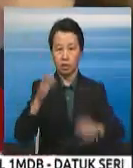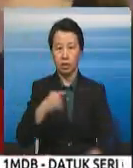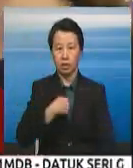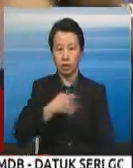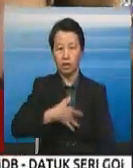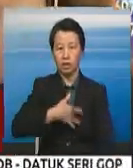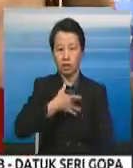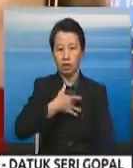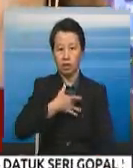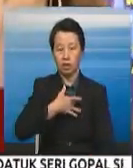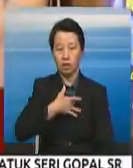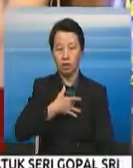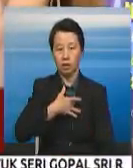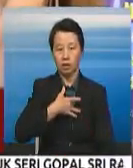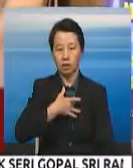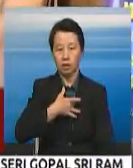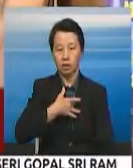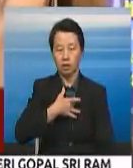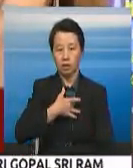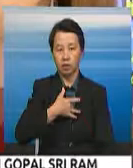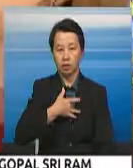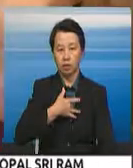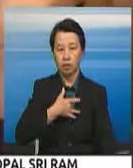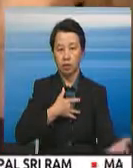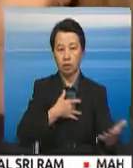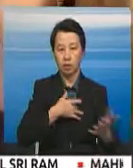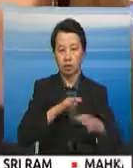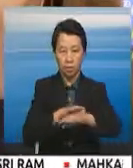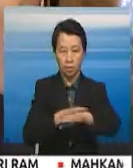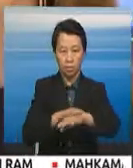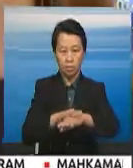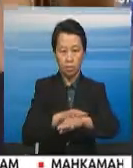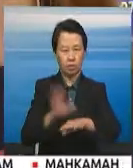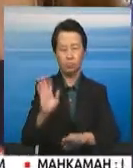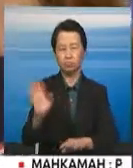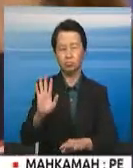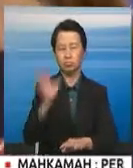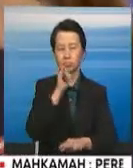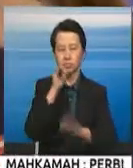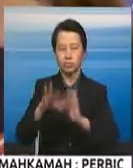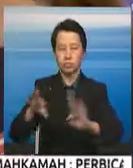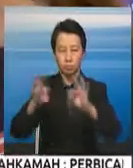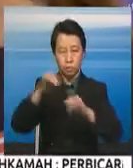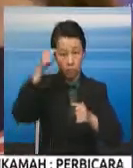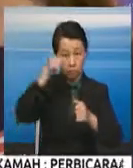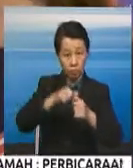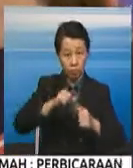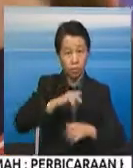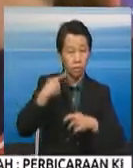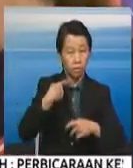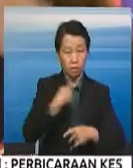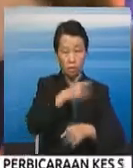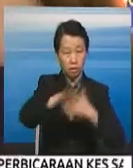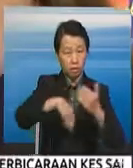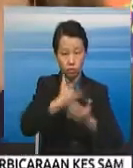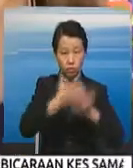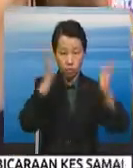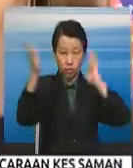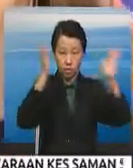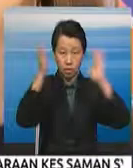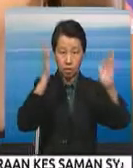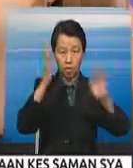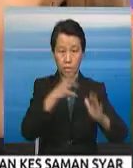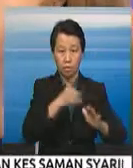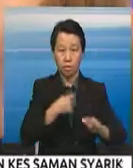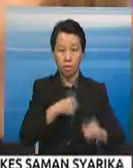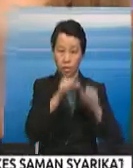rasa label-label dari secara race tak sangat penting when you remember that we are all Malaysian, kan? And Reshma, dia